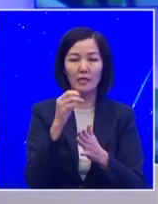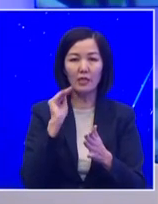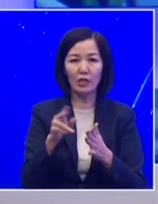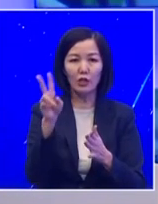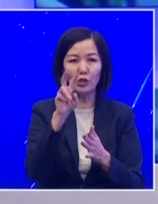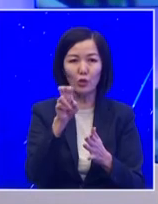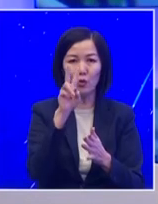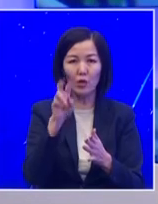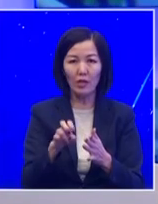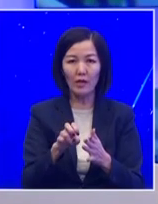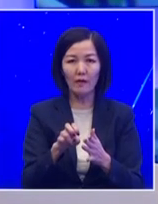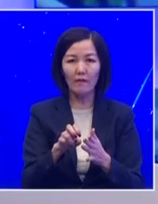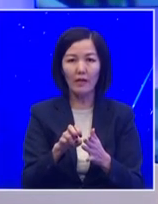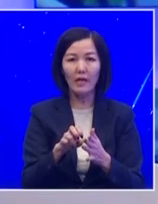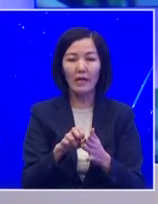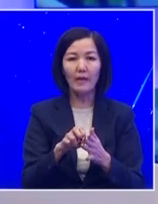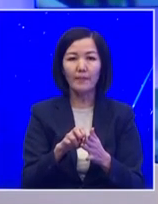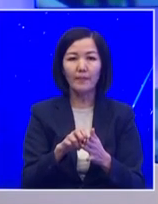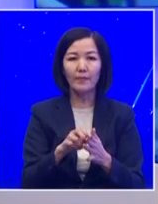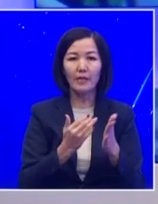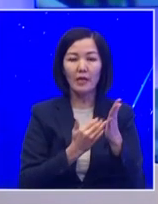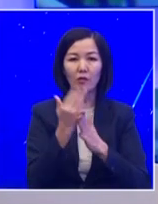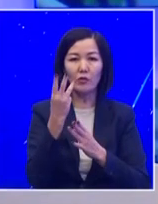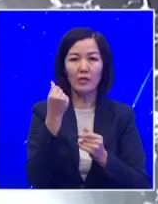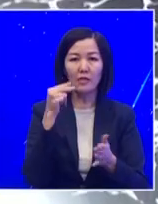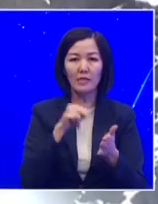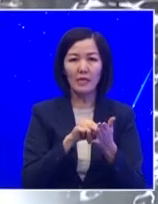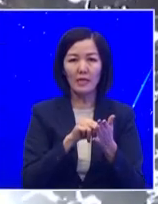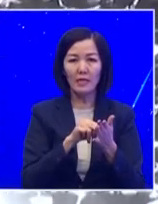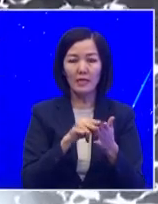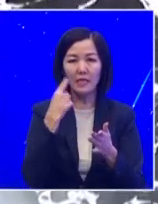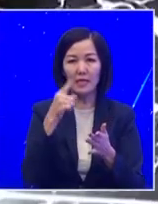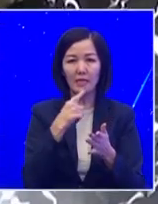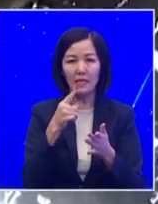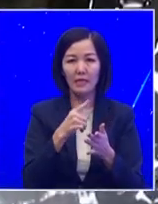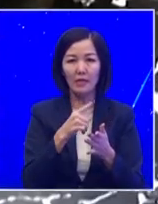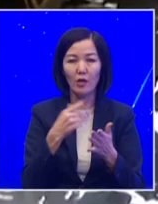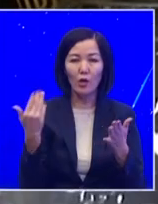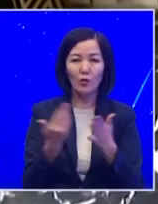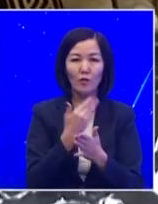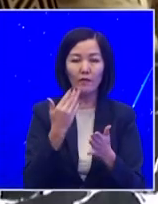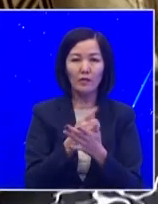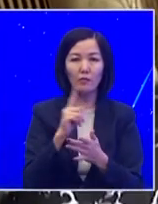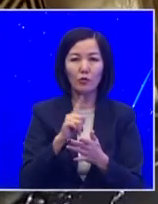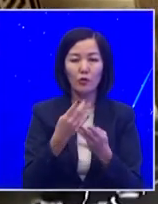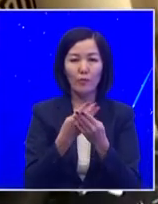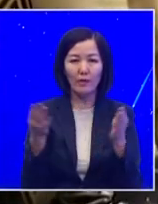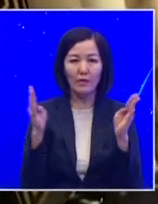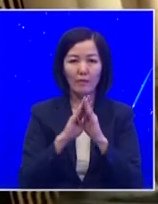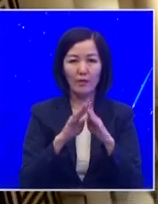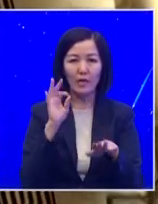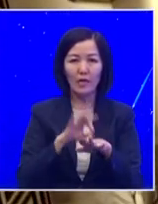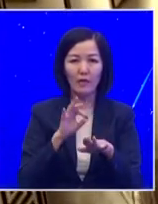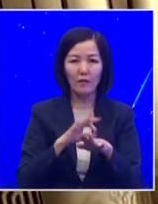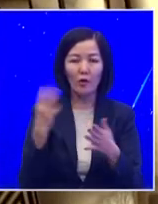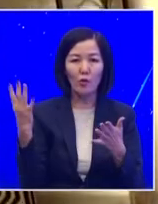тысяч долларов. Как считают эксперты, на росте цены криптовалюты сказались позитивные новости о том, что пандемию